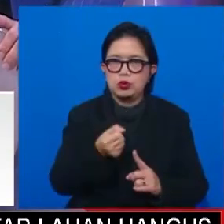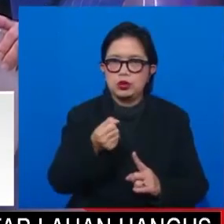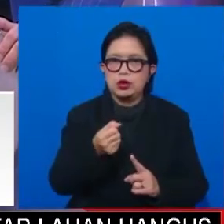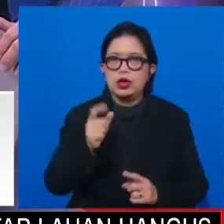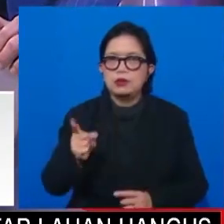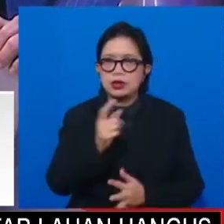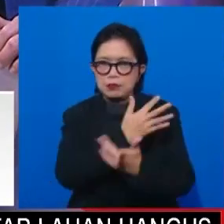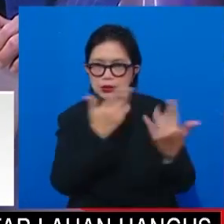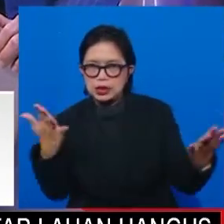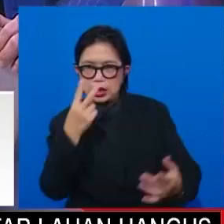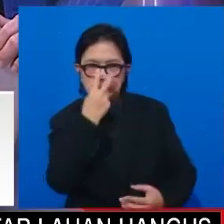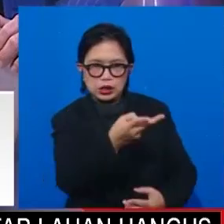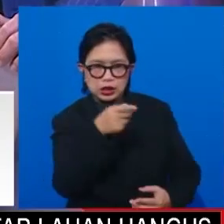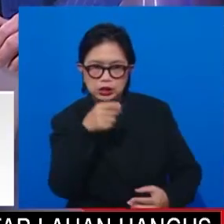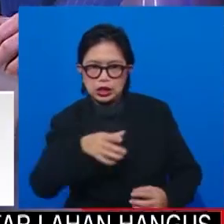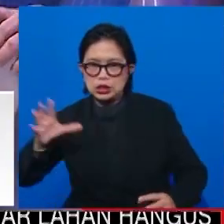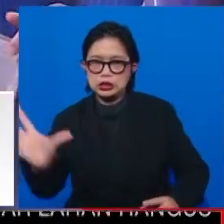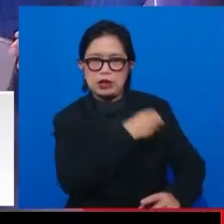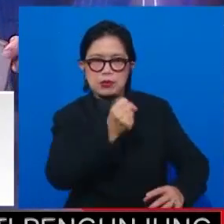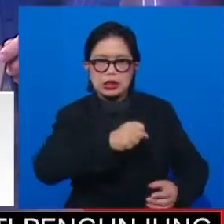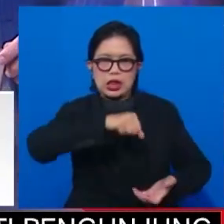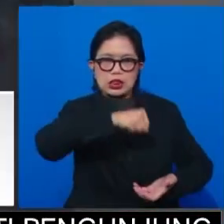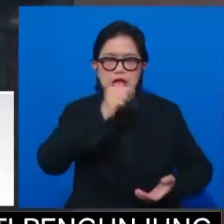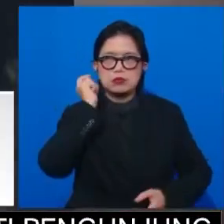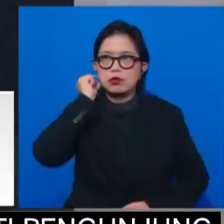basah menjamret tas seorang perempuan.